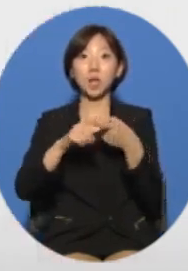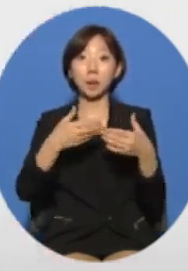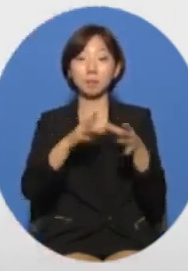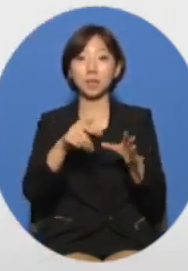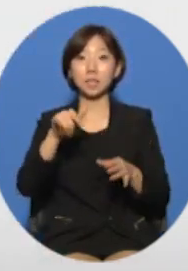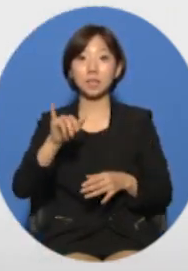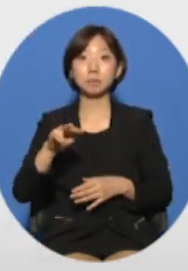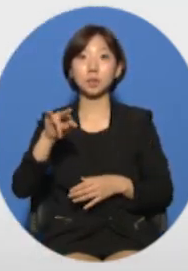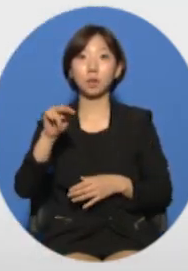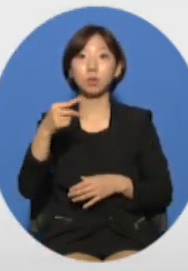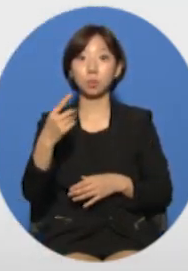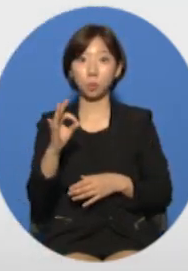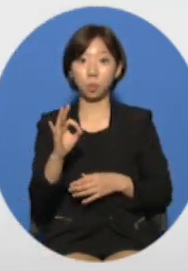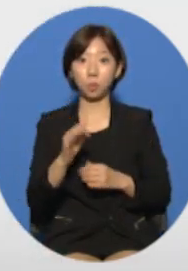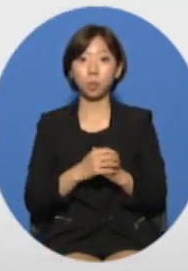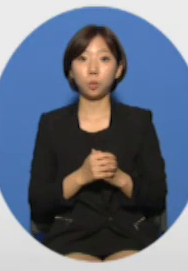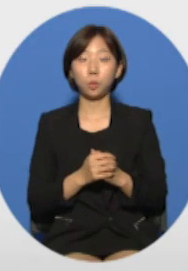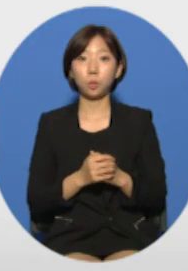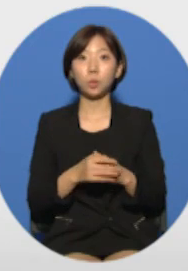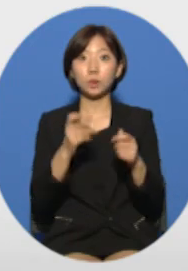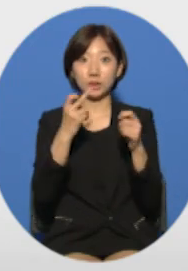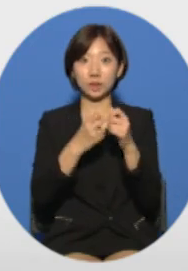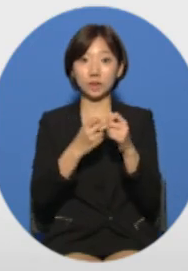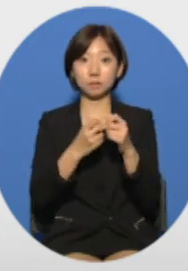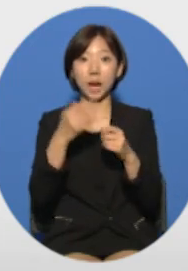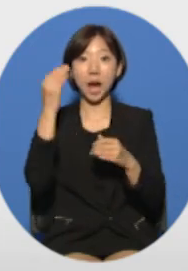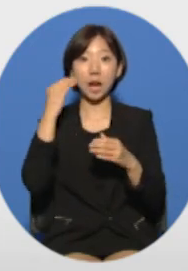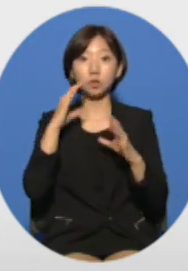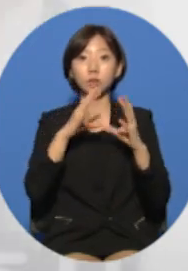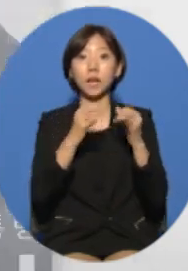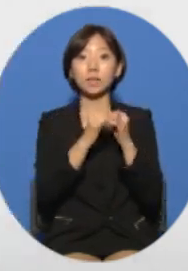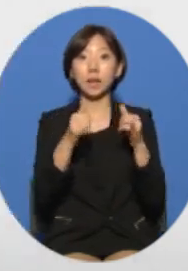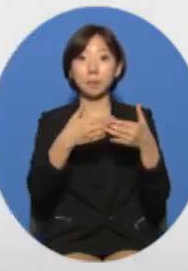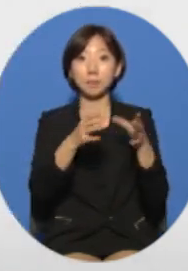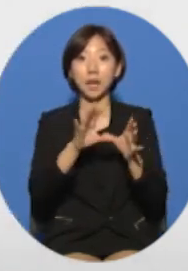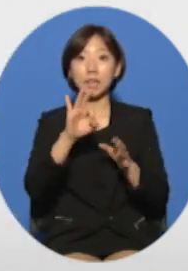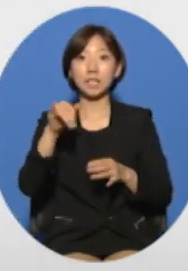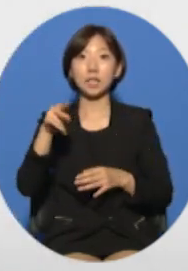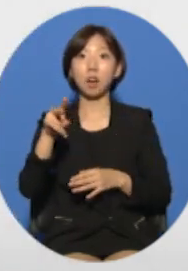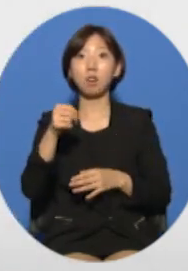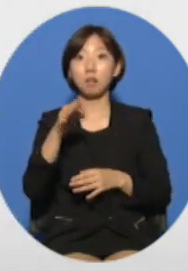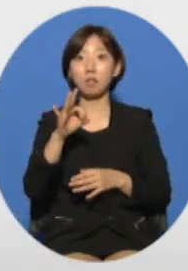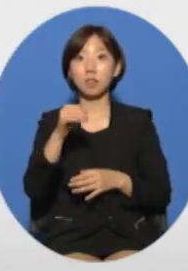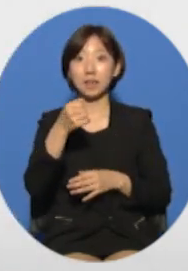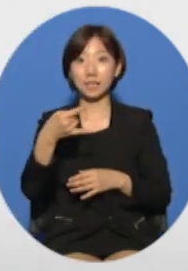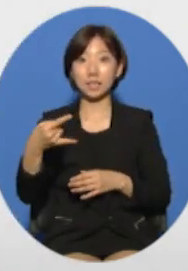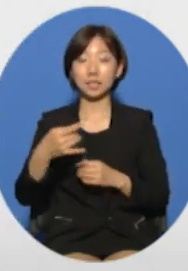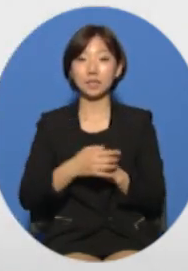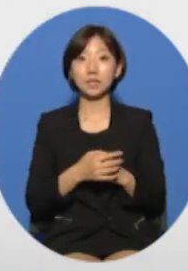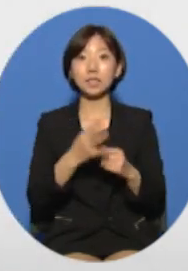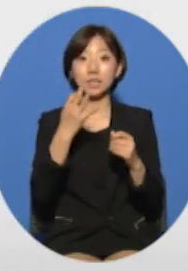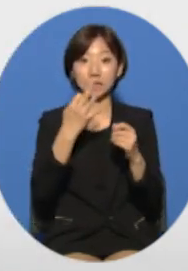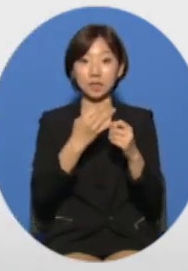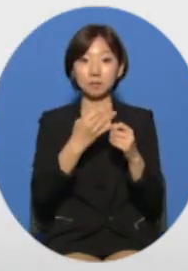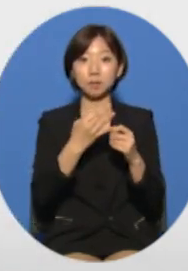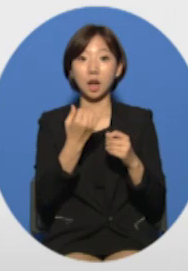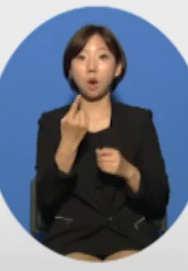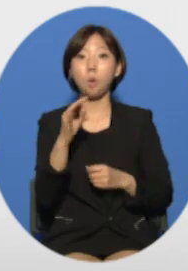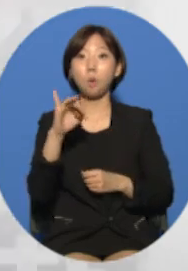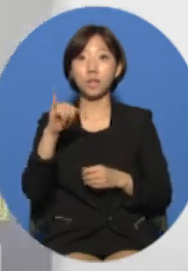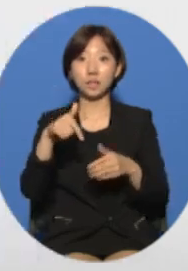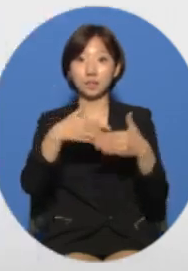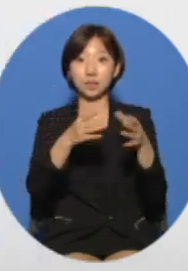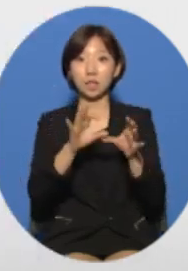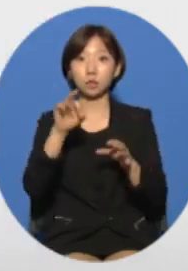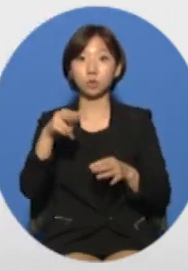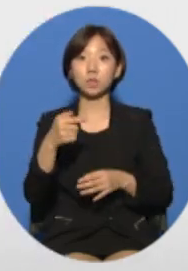후보, 기호 12번 한국국민당 이경희 후보, 기호 14번 홍익당